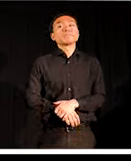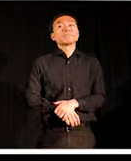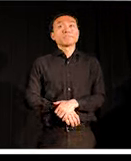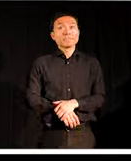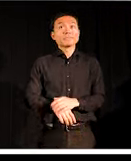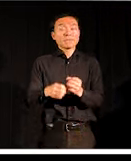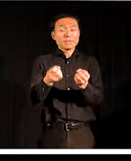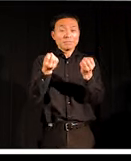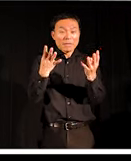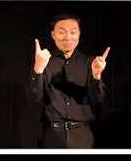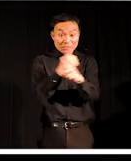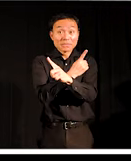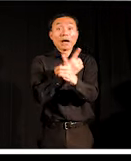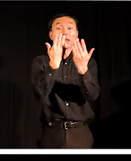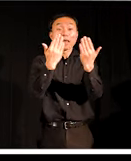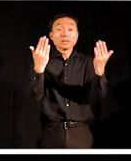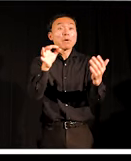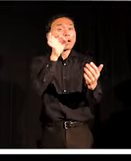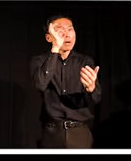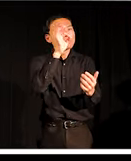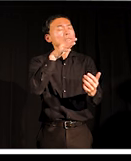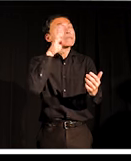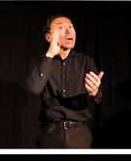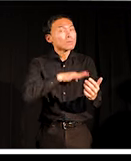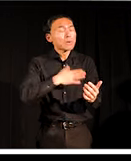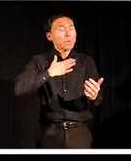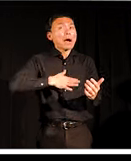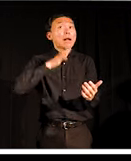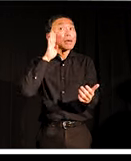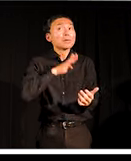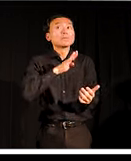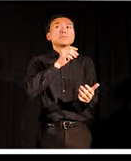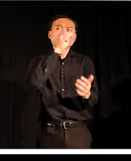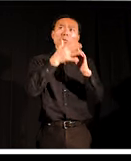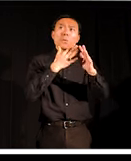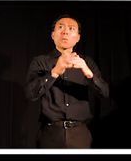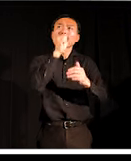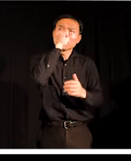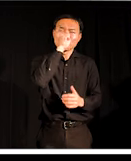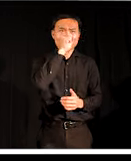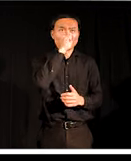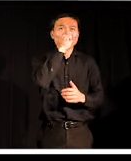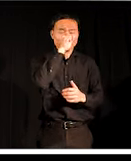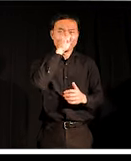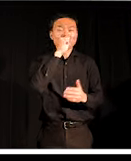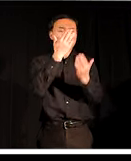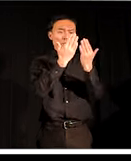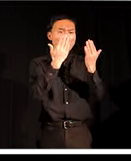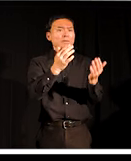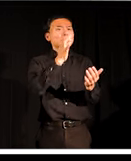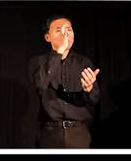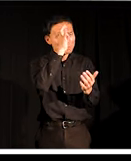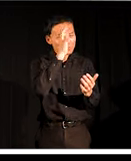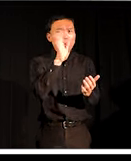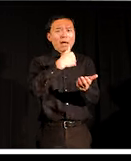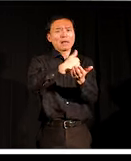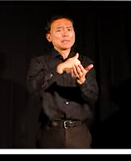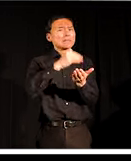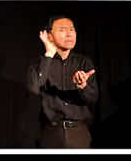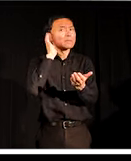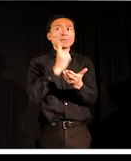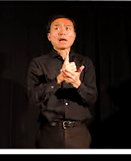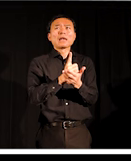リニュアルの展示はですね見やすくなったとか分かりやすくなったと好評なんですけどもでも展示をたり話を聞いてるというだけではどうして